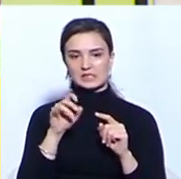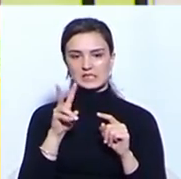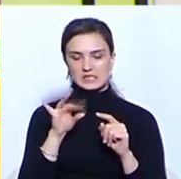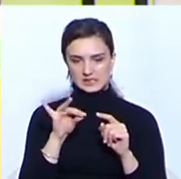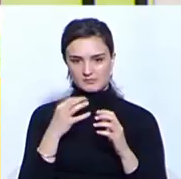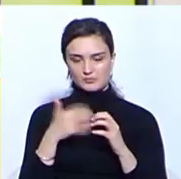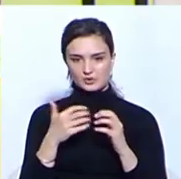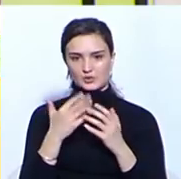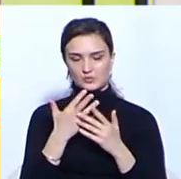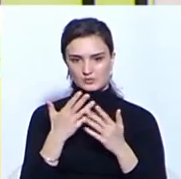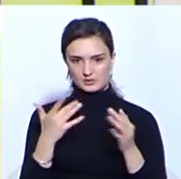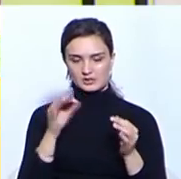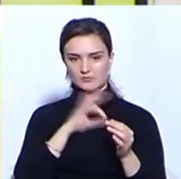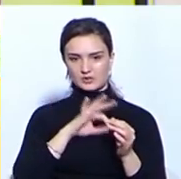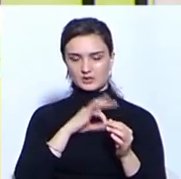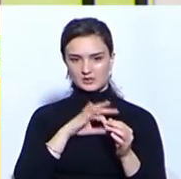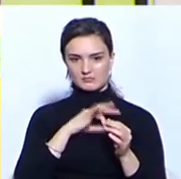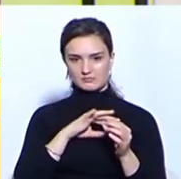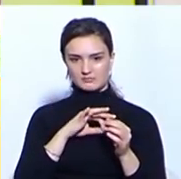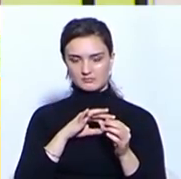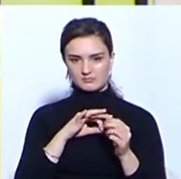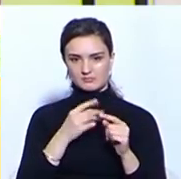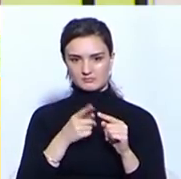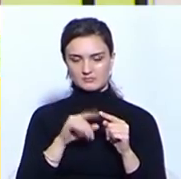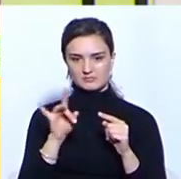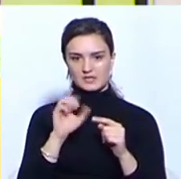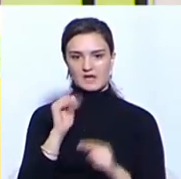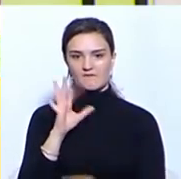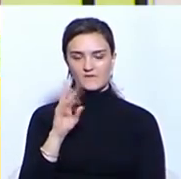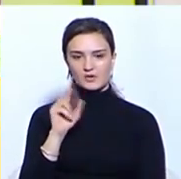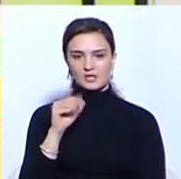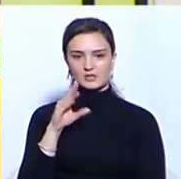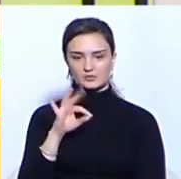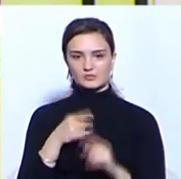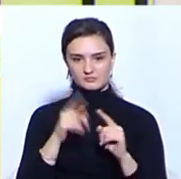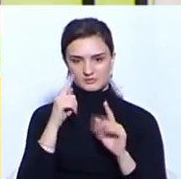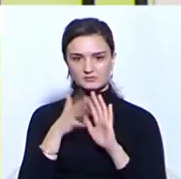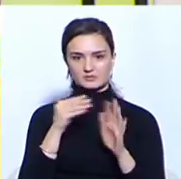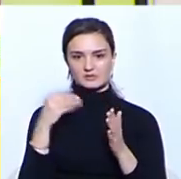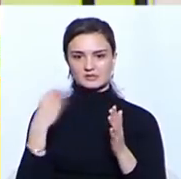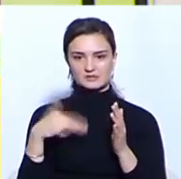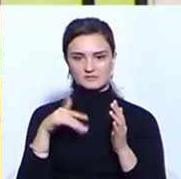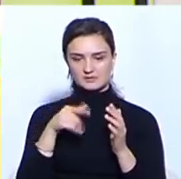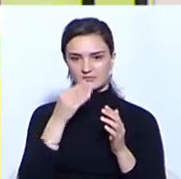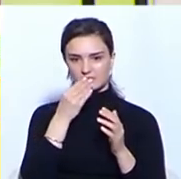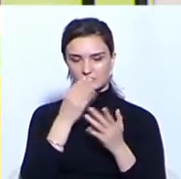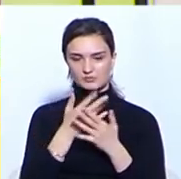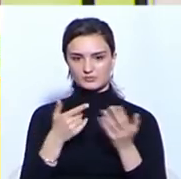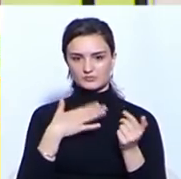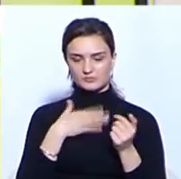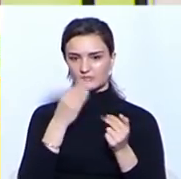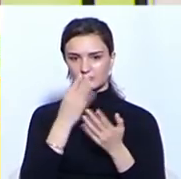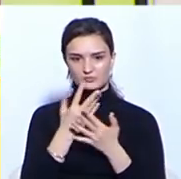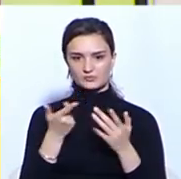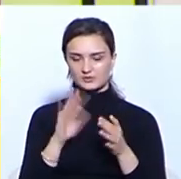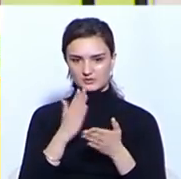ბოსტნეულის გამოყენება ყოველდღიურად, მცენარეული ცხიმებიდან ავოკადო, მესმის რომ ეს არის ზვირადღირებული პროდუქტი, ეს არ არის ჩვენი პროდუქტი,